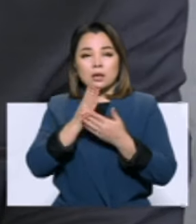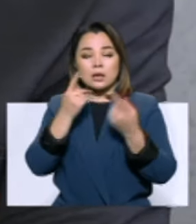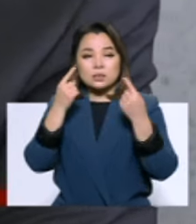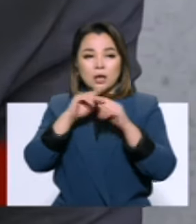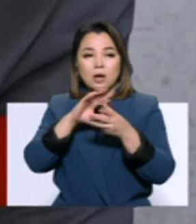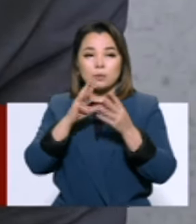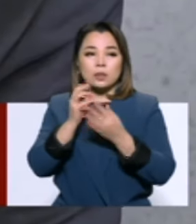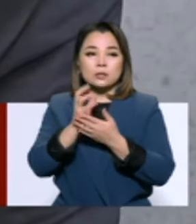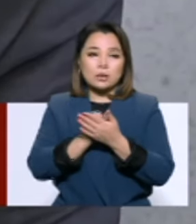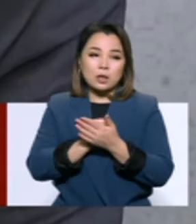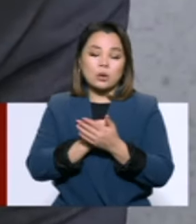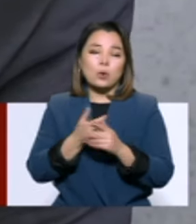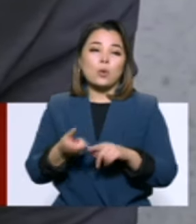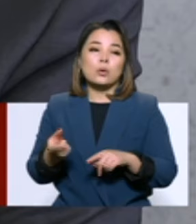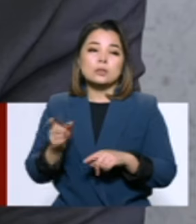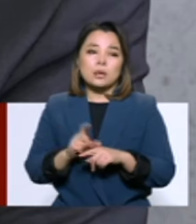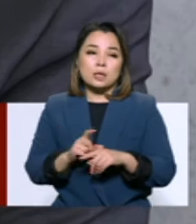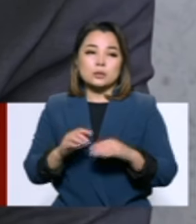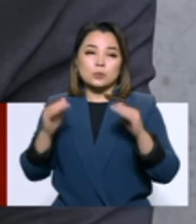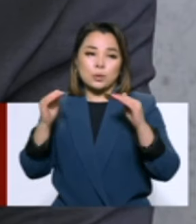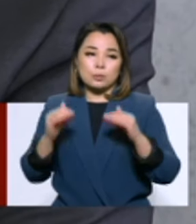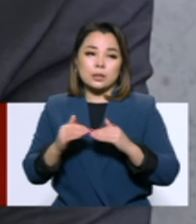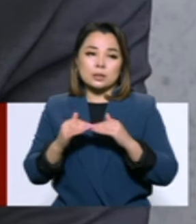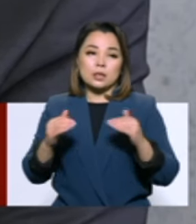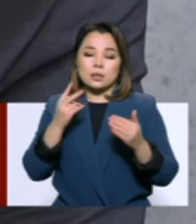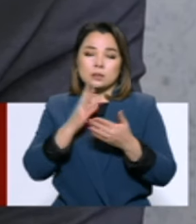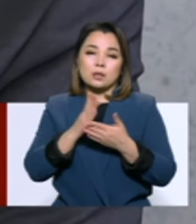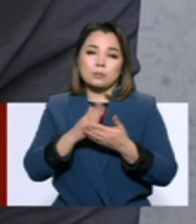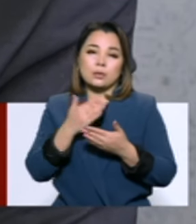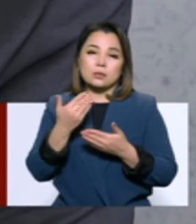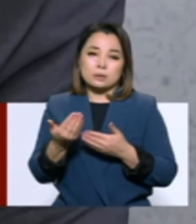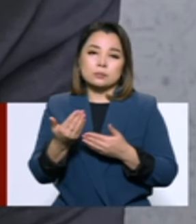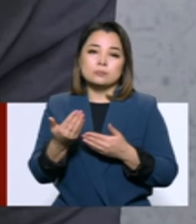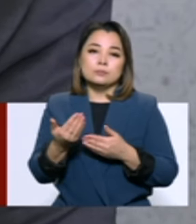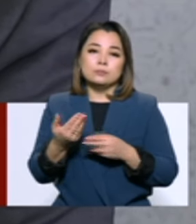Техникалық базасы өте төменгі деңгейде деп айтуға болады.